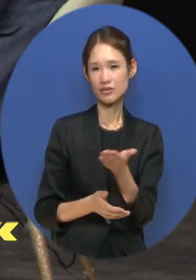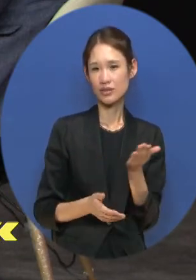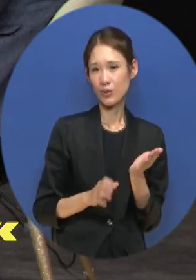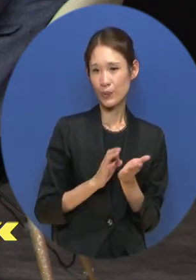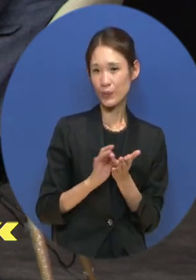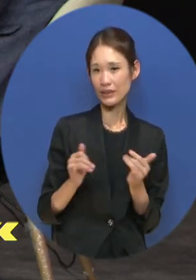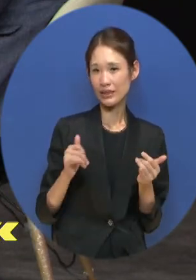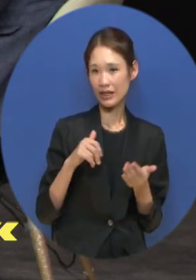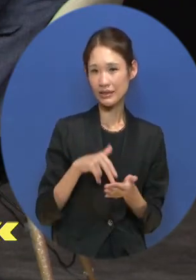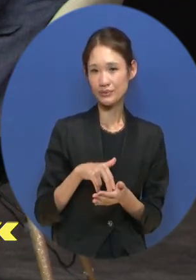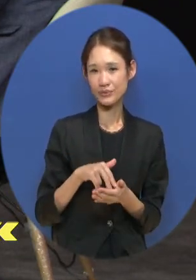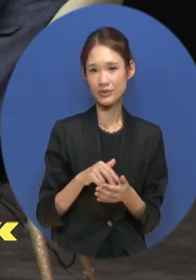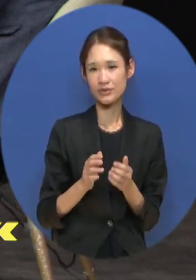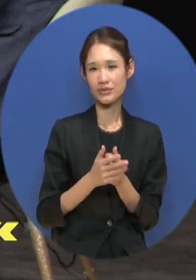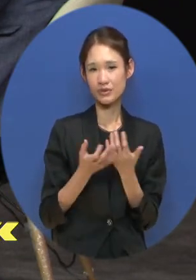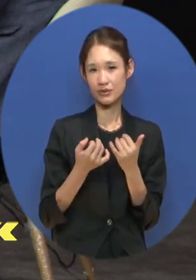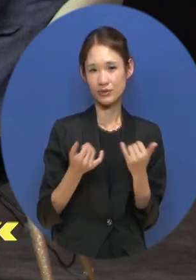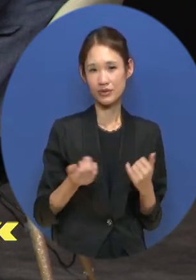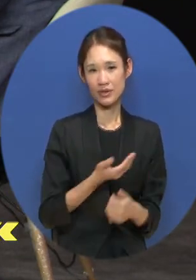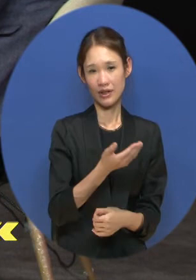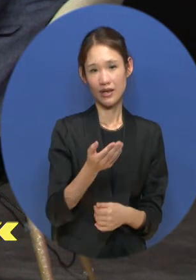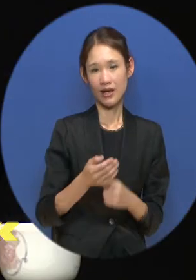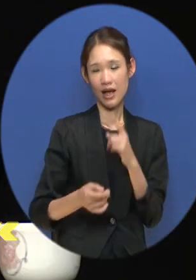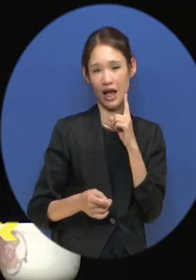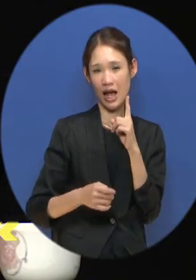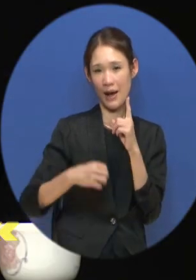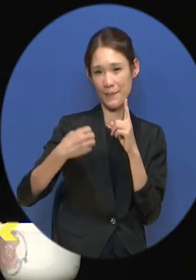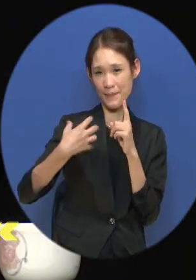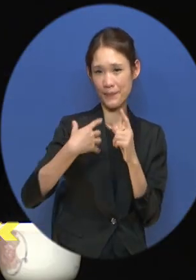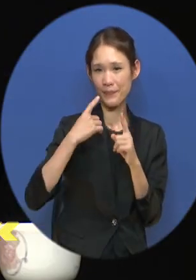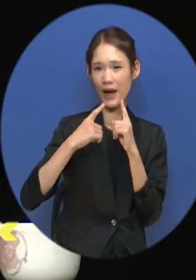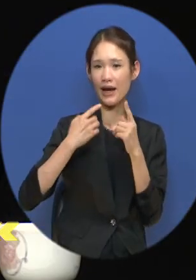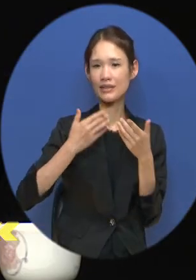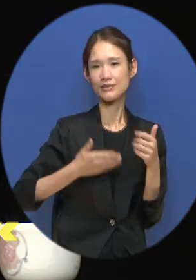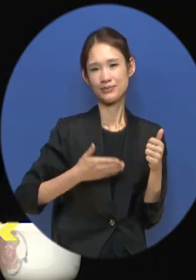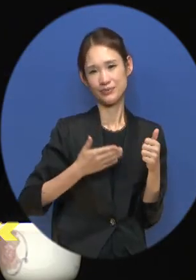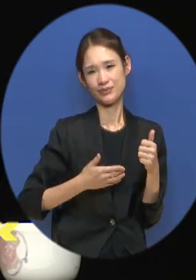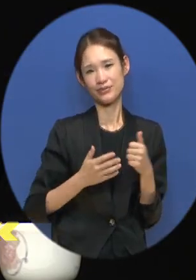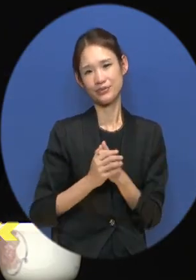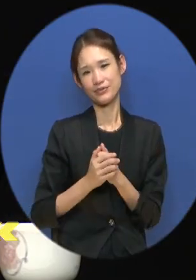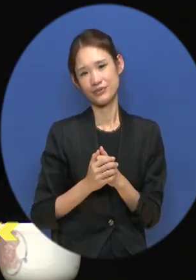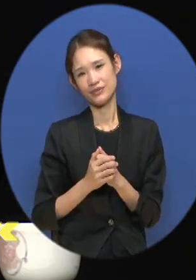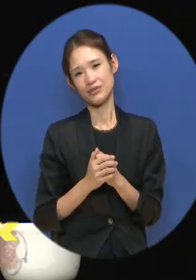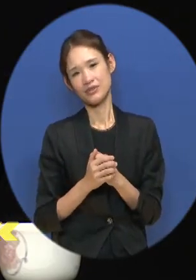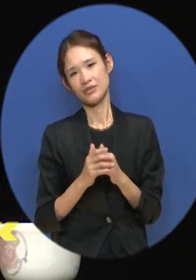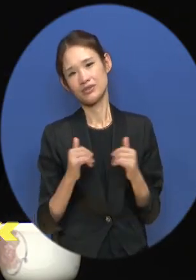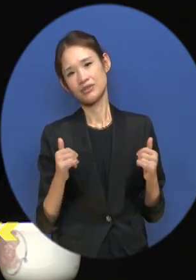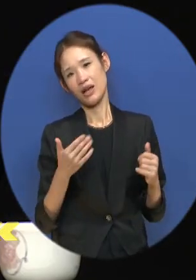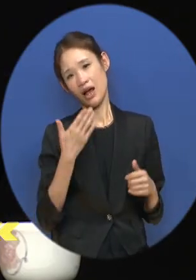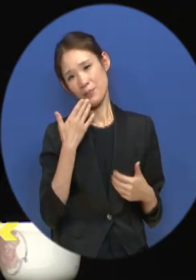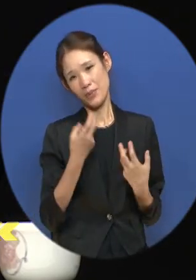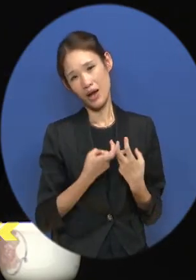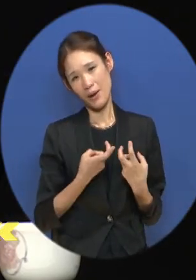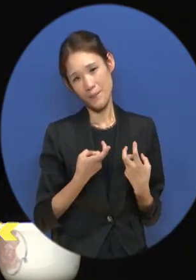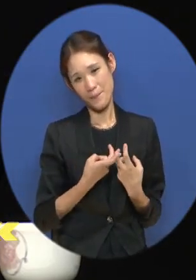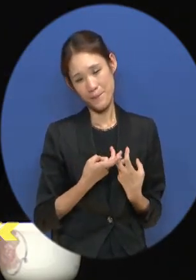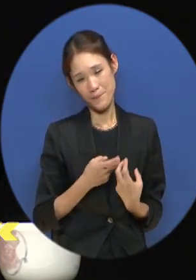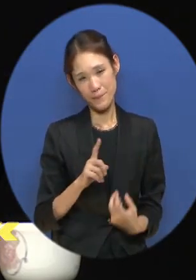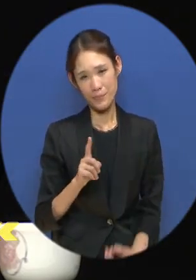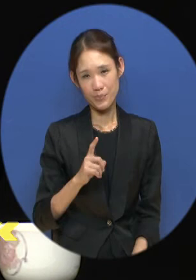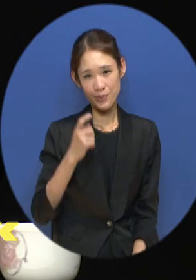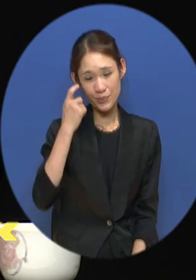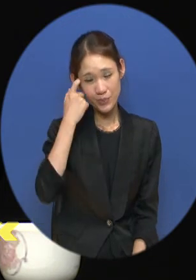여러분들이 이용자 입장에서 시청자 여러분에게 좀 한 말씀 어떤 식의 어떤 시민이 할 수